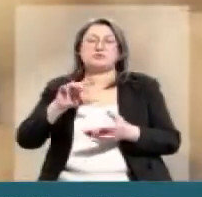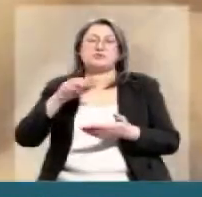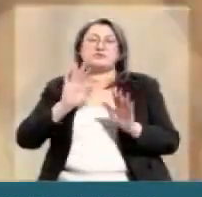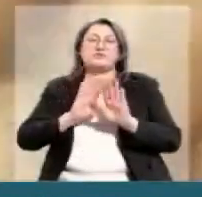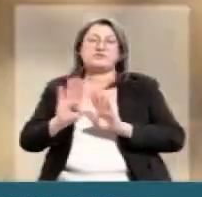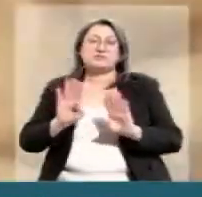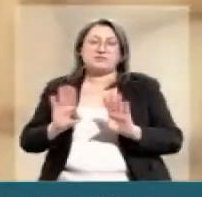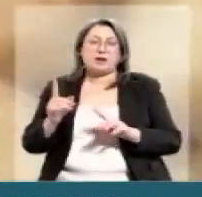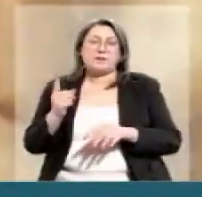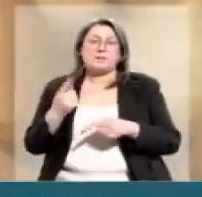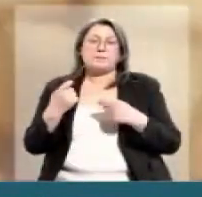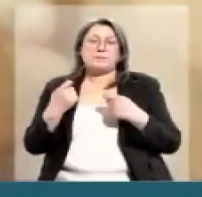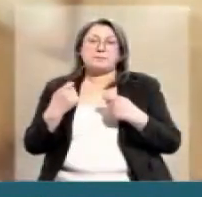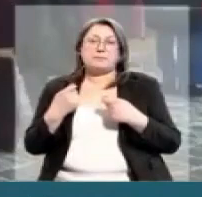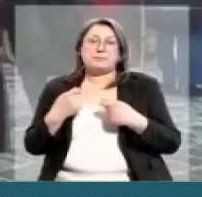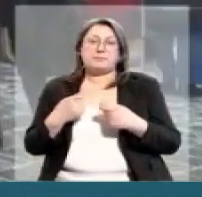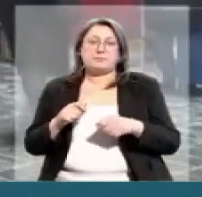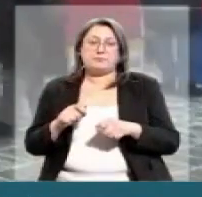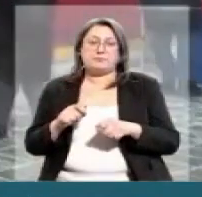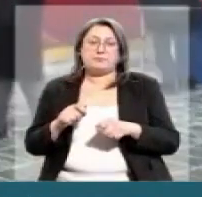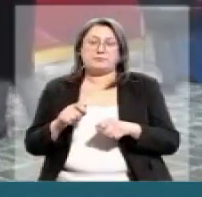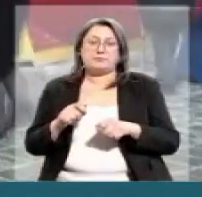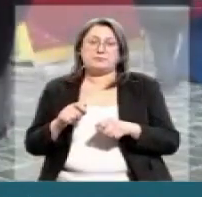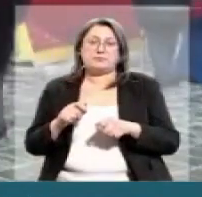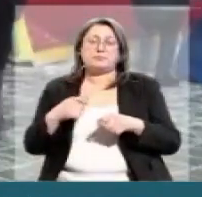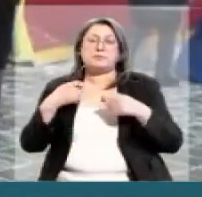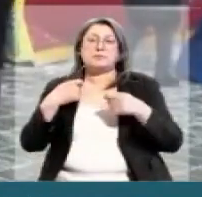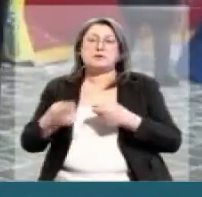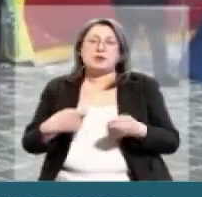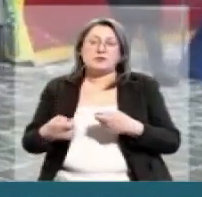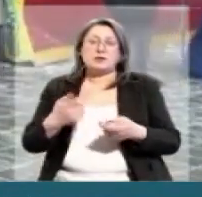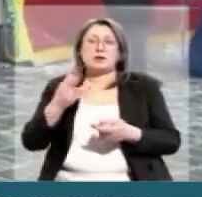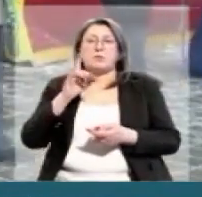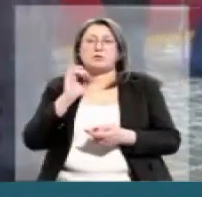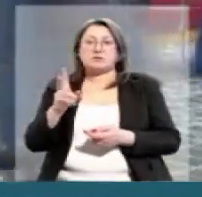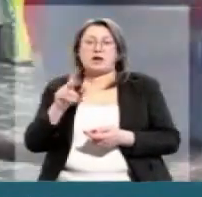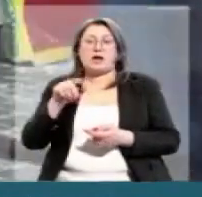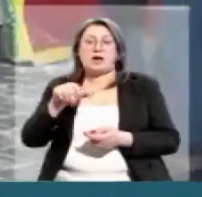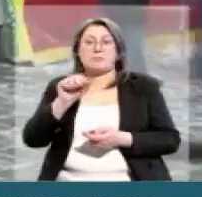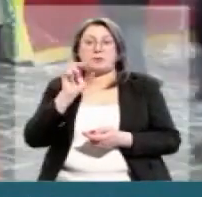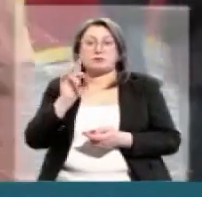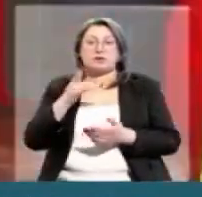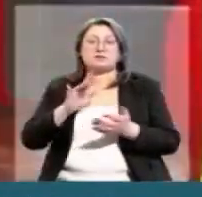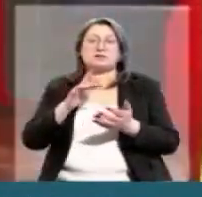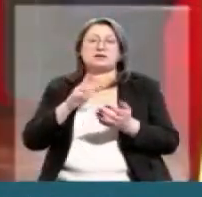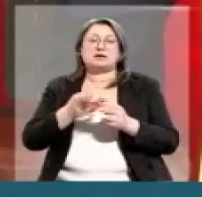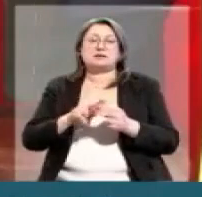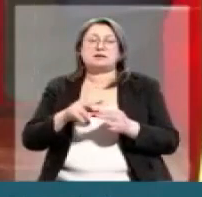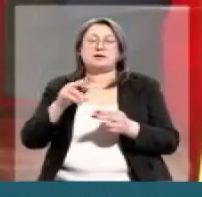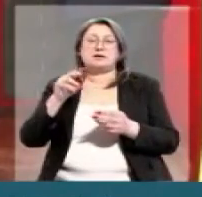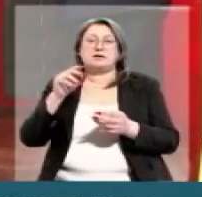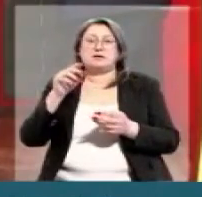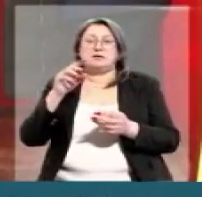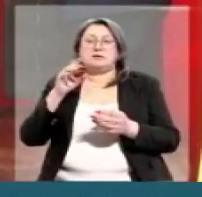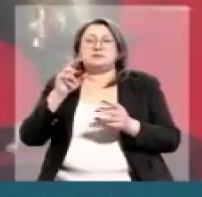орталығында шеберлер қаласы атты көрмесі өтеді. Әйгілі қолөнершілер сәндік қолданбалы өнер бұйымдарын ұсынып, халыққа мерекелік сауда ұйымдастыратын